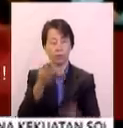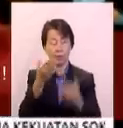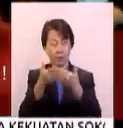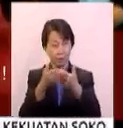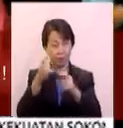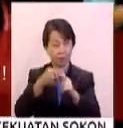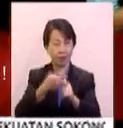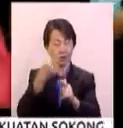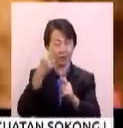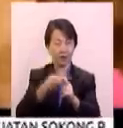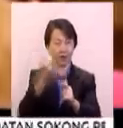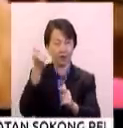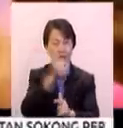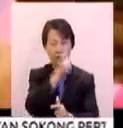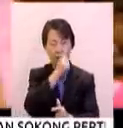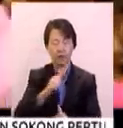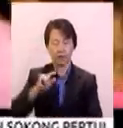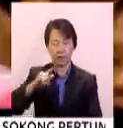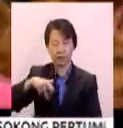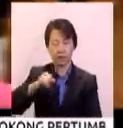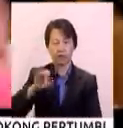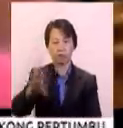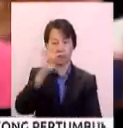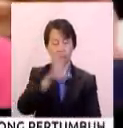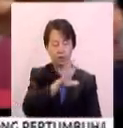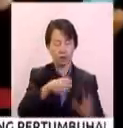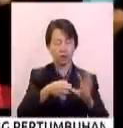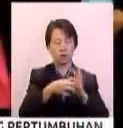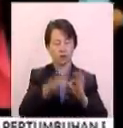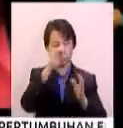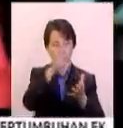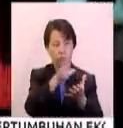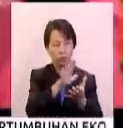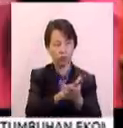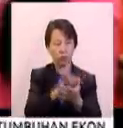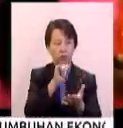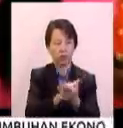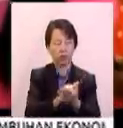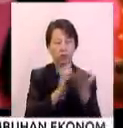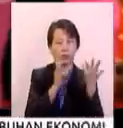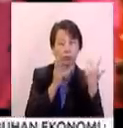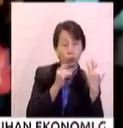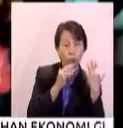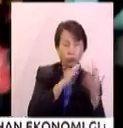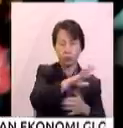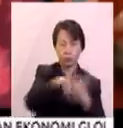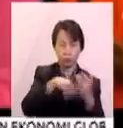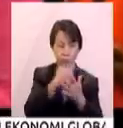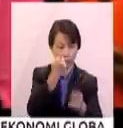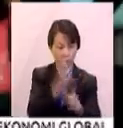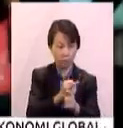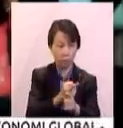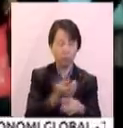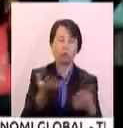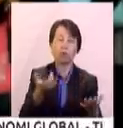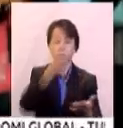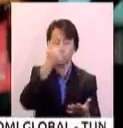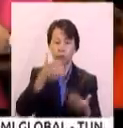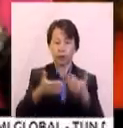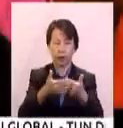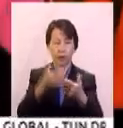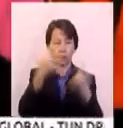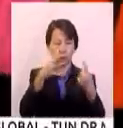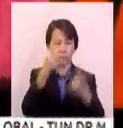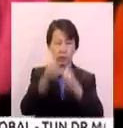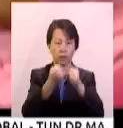pasti program terbitan syarikat JS Pictures milik suaminya ketuk-ketuk Ramadan antara yang ditunggu-tunggu semua, betul tak? Mana tidaknya hampir